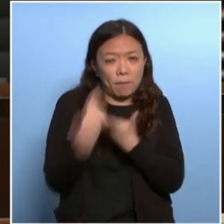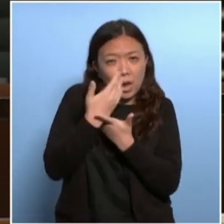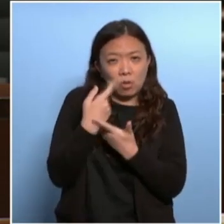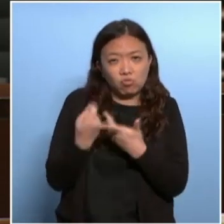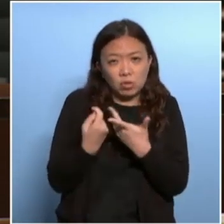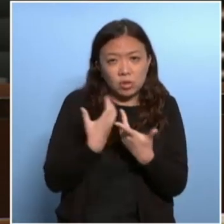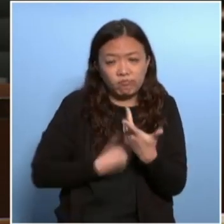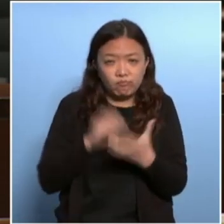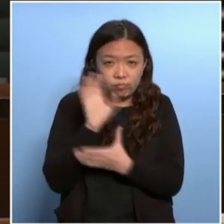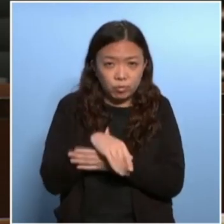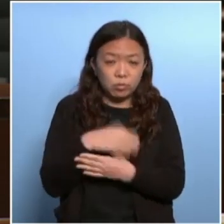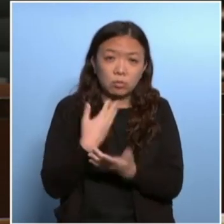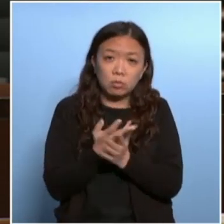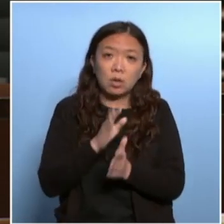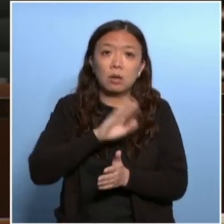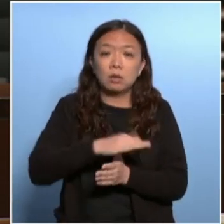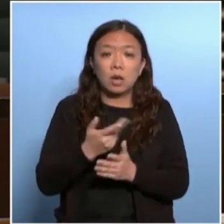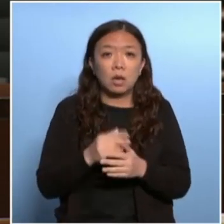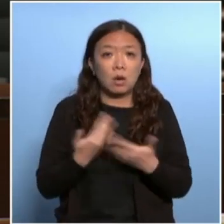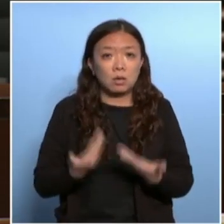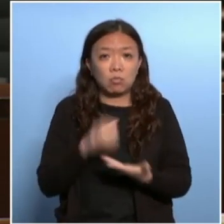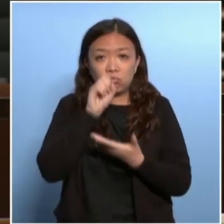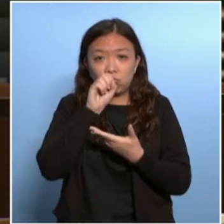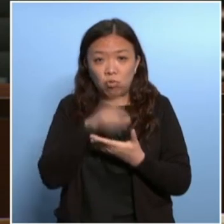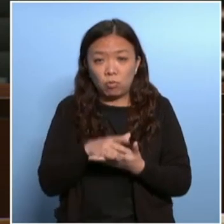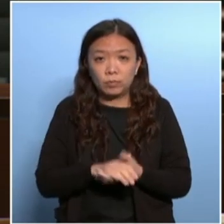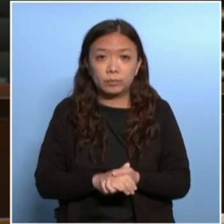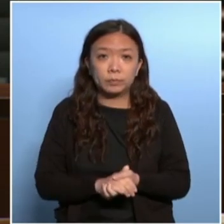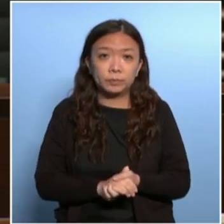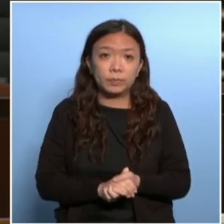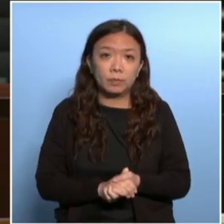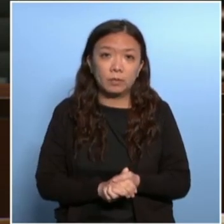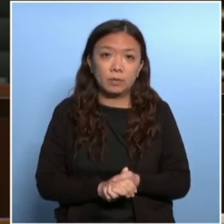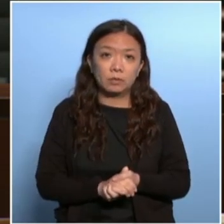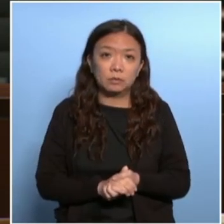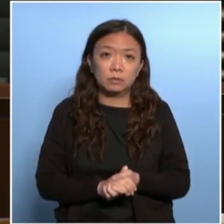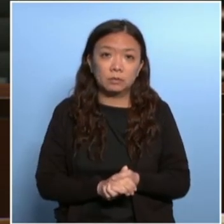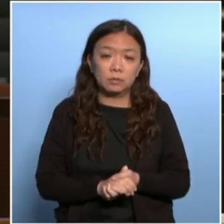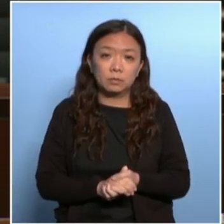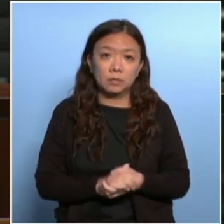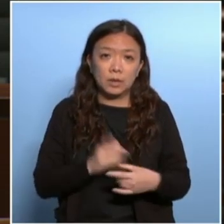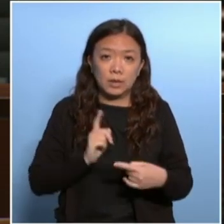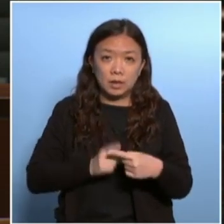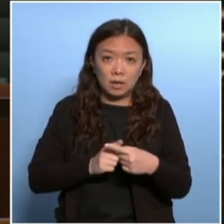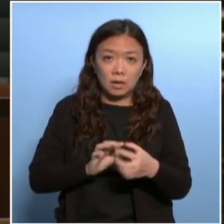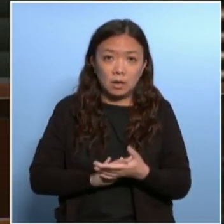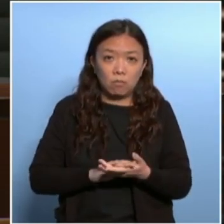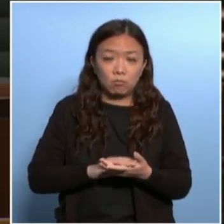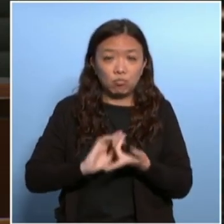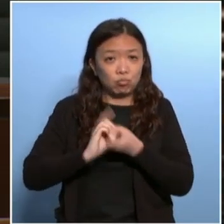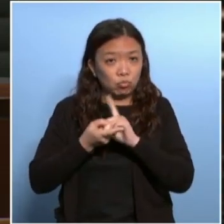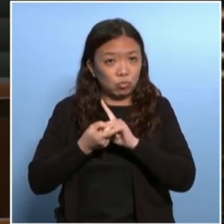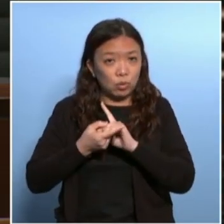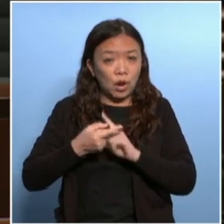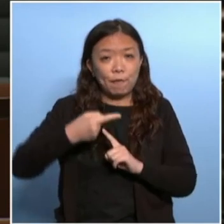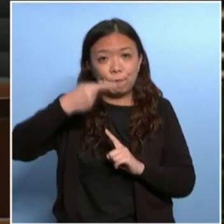一啲嘅說話都並非係一個係一個負面嘅，一定係等於一個負面